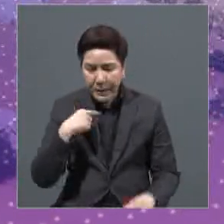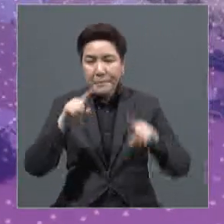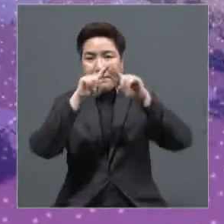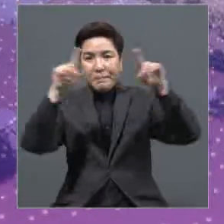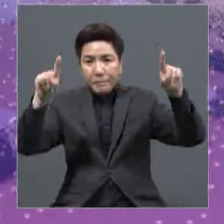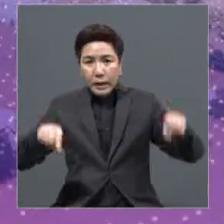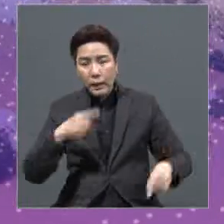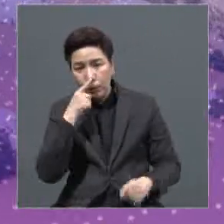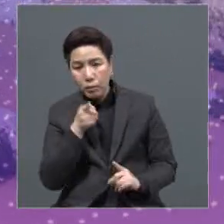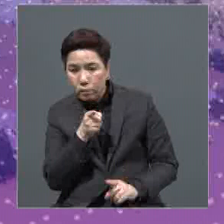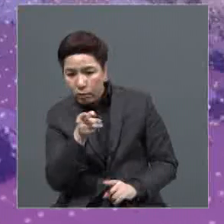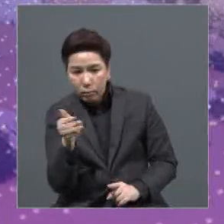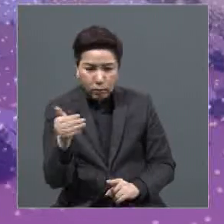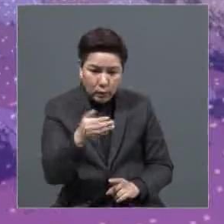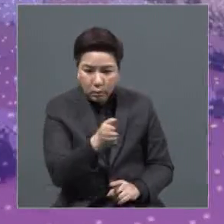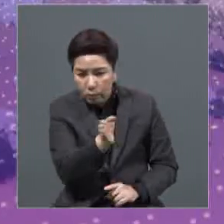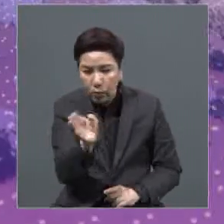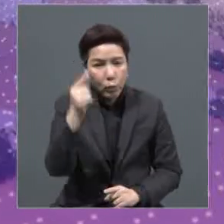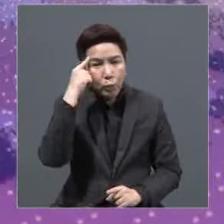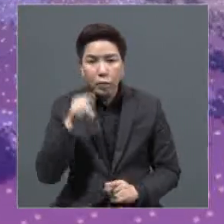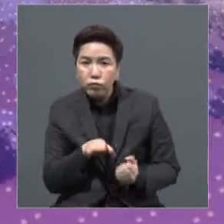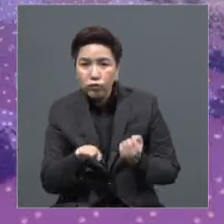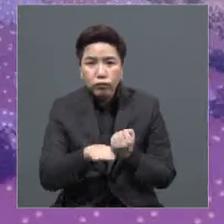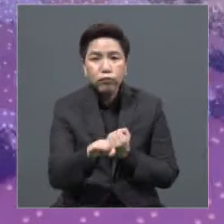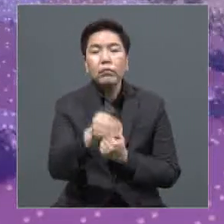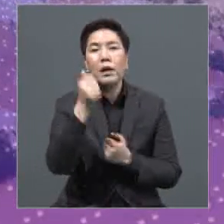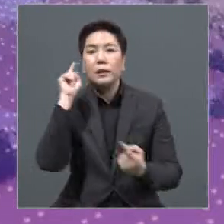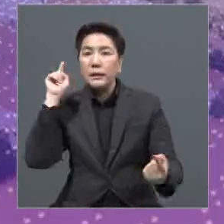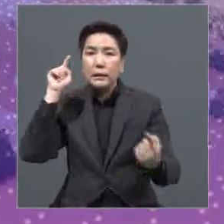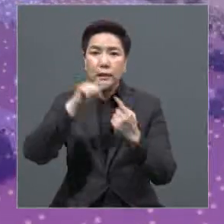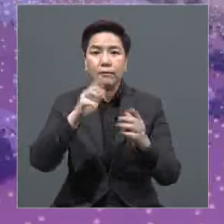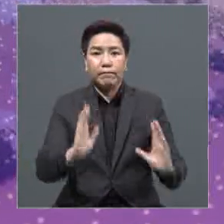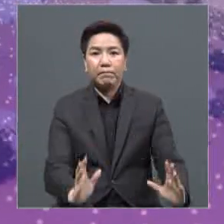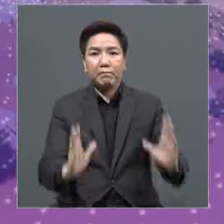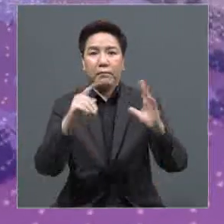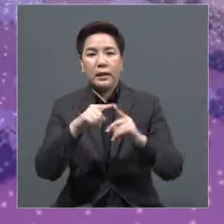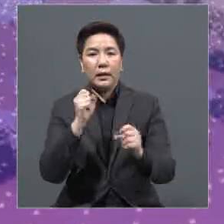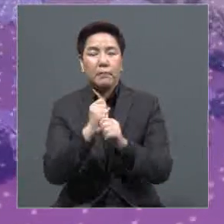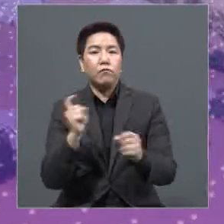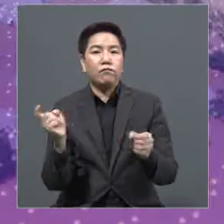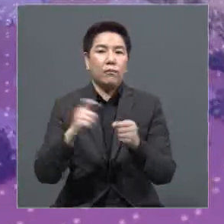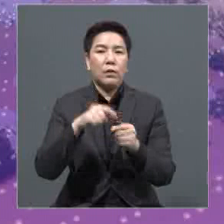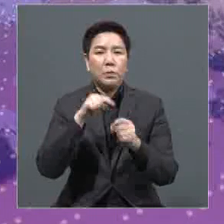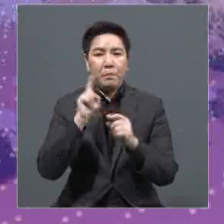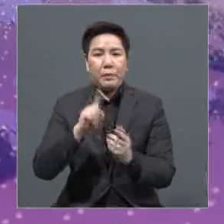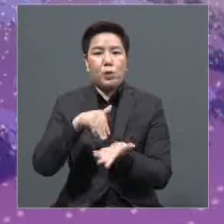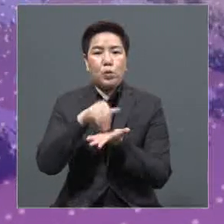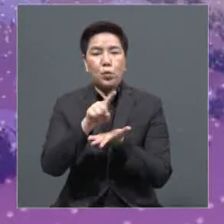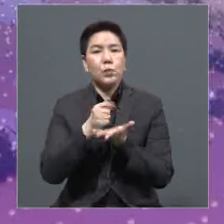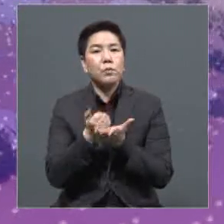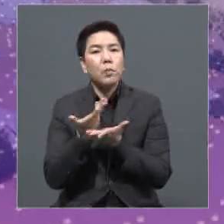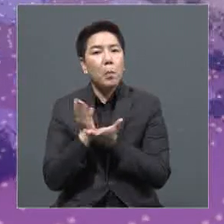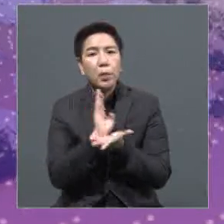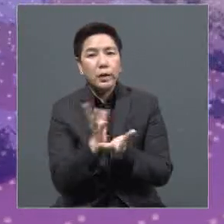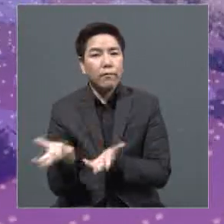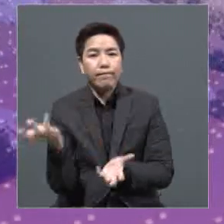ก็จะมีแนะนำเส้นทางนะครับว่าต้องไปทางไหนไปถึงตึกใหม่ของเราตึก Connectเนี่ยนะครับที่เป็นศูนย์รับบริจาคณ